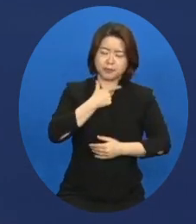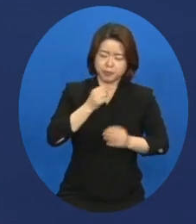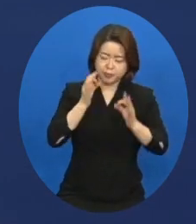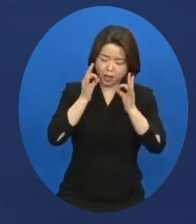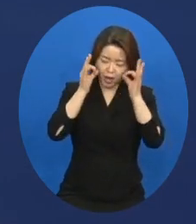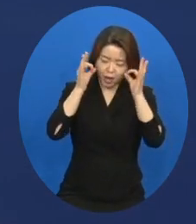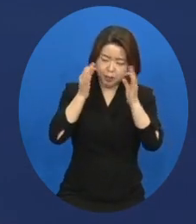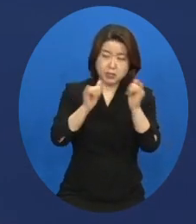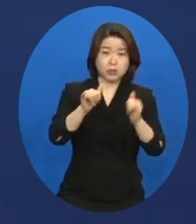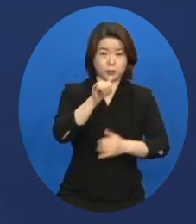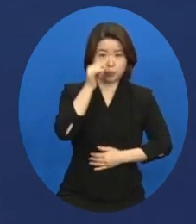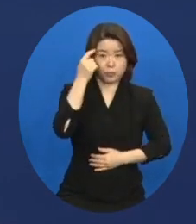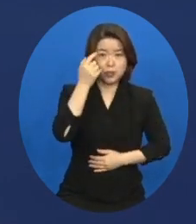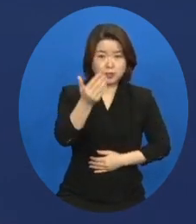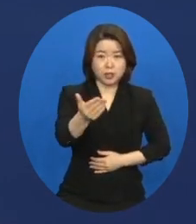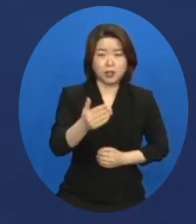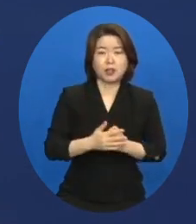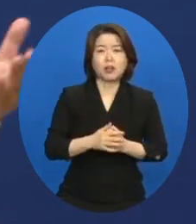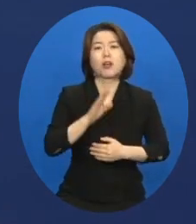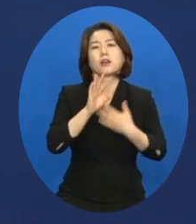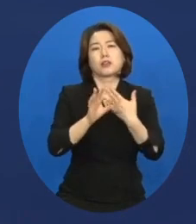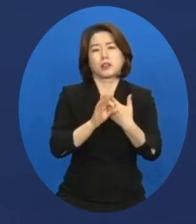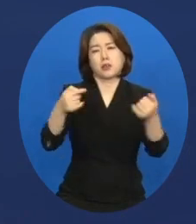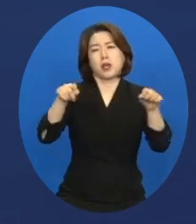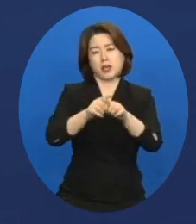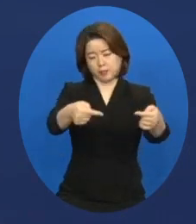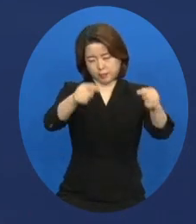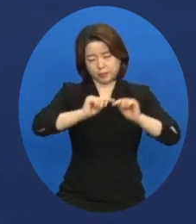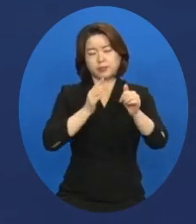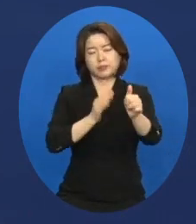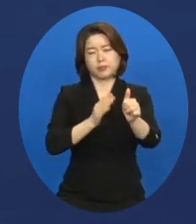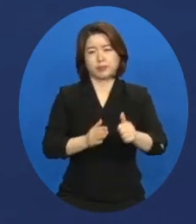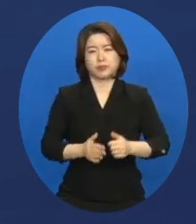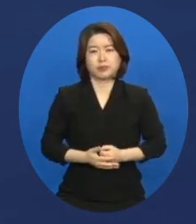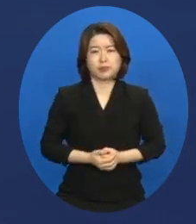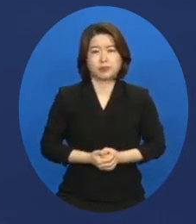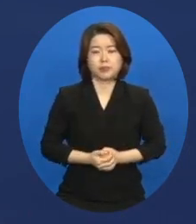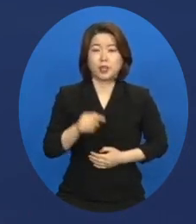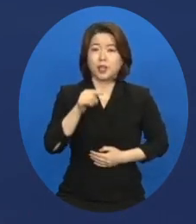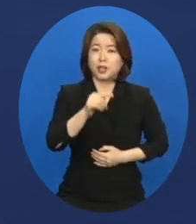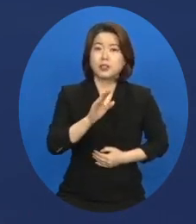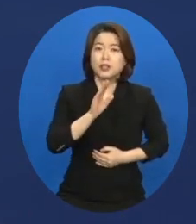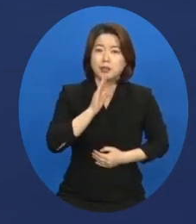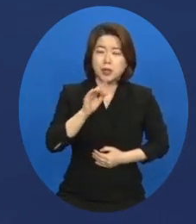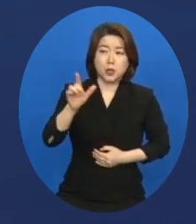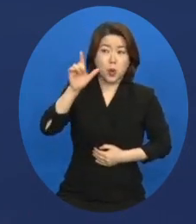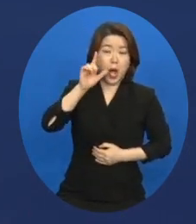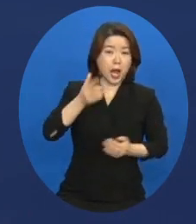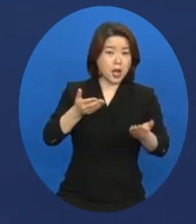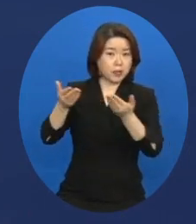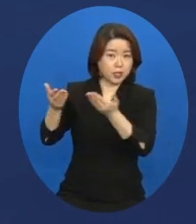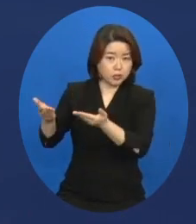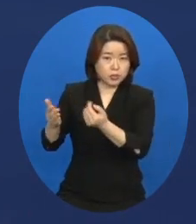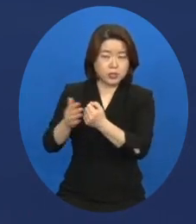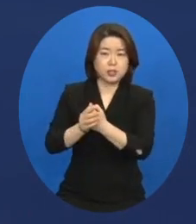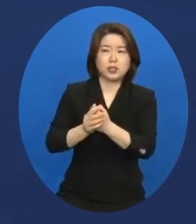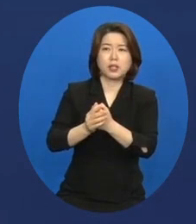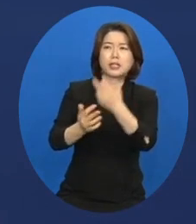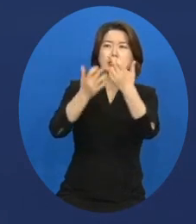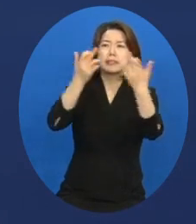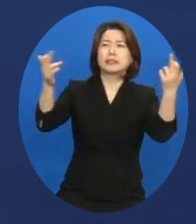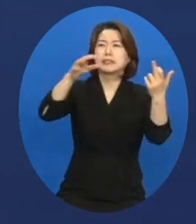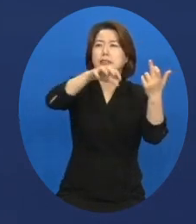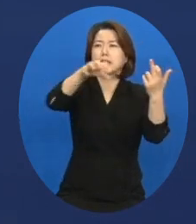갈망하는 분이 계십니까? 그렇다면 함께 하십시다. 이것이 바로 갈렙에게 주셨던 산지와